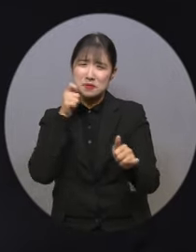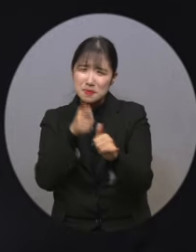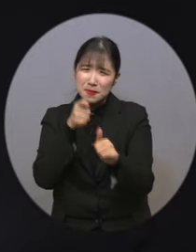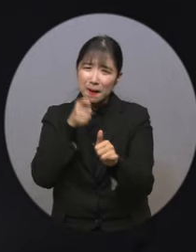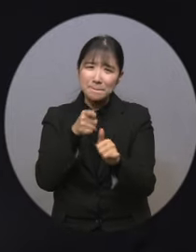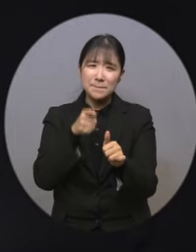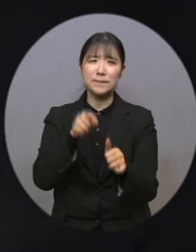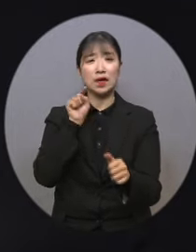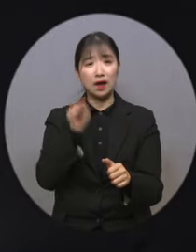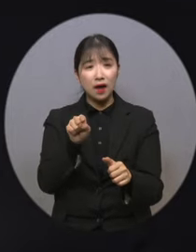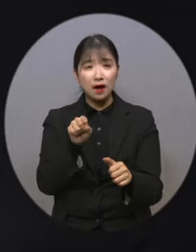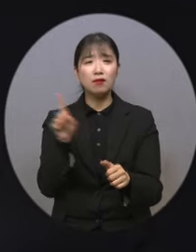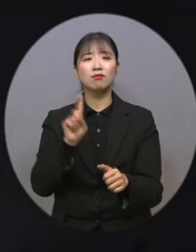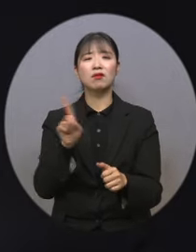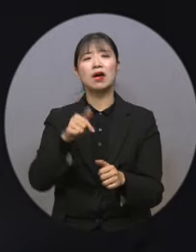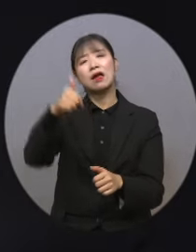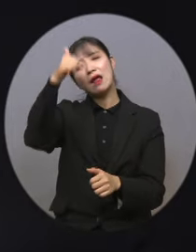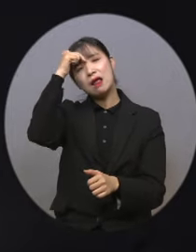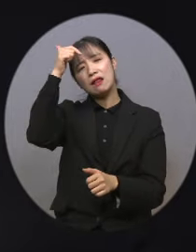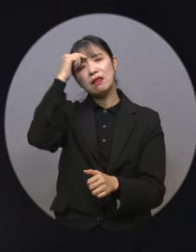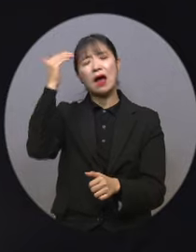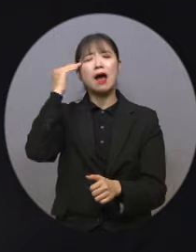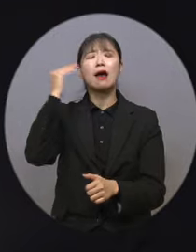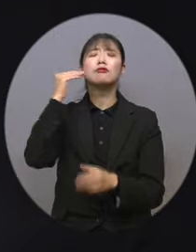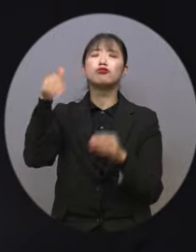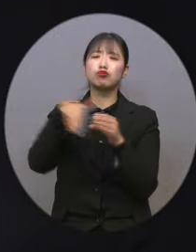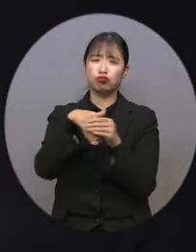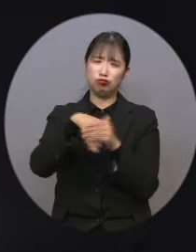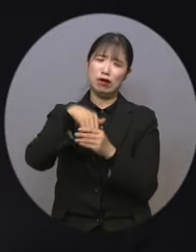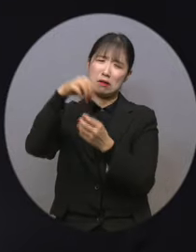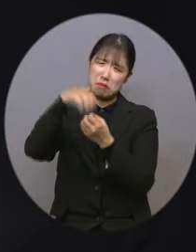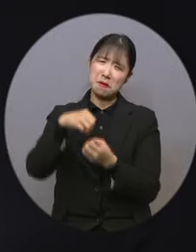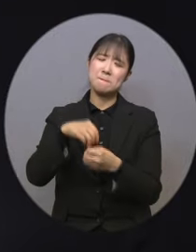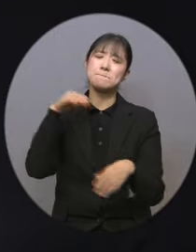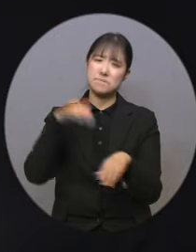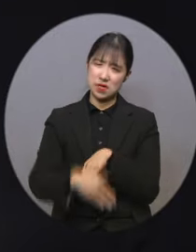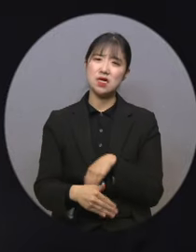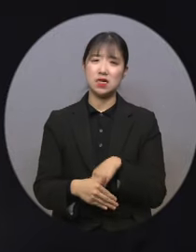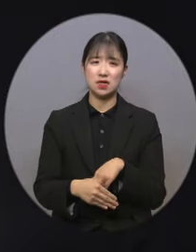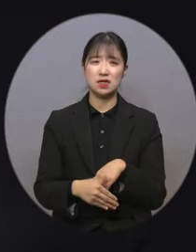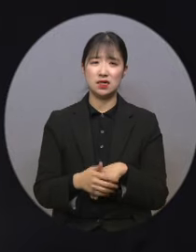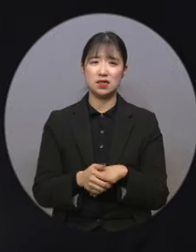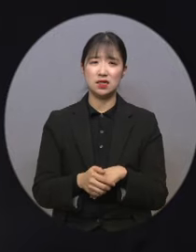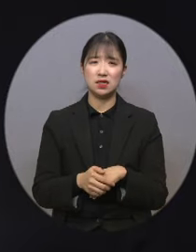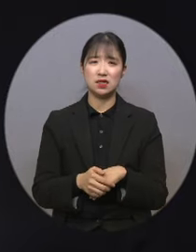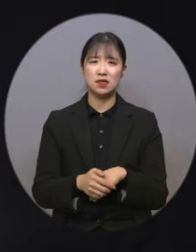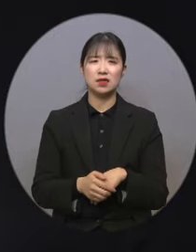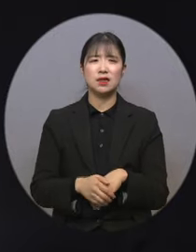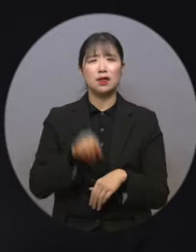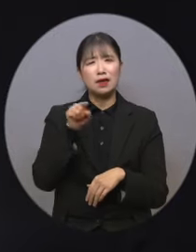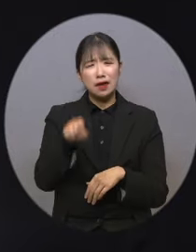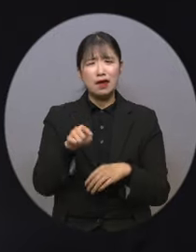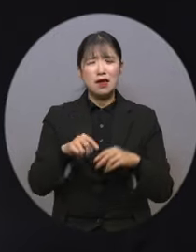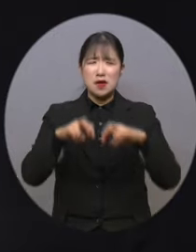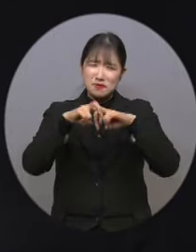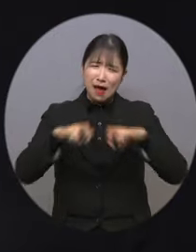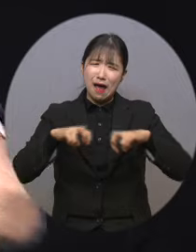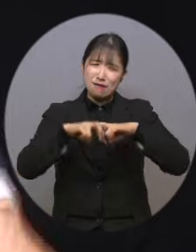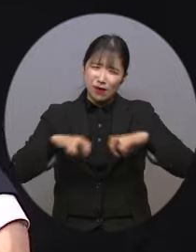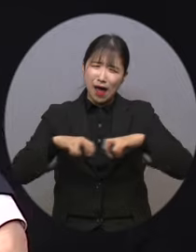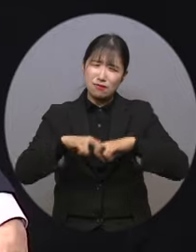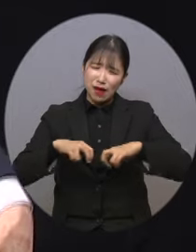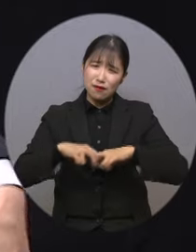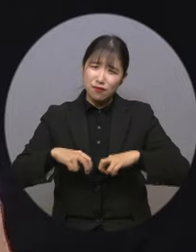솔직히 옛날 우리 문화가 좀 그런 문화가 있었잖아요 그렇죠 네 그거를 가지고는 몹한테 끼니까